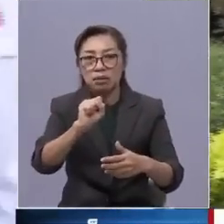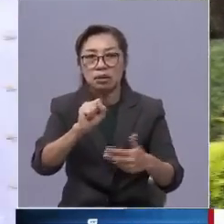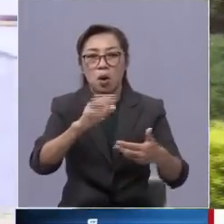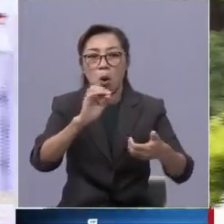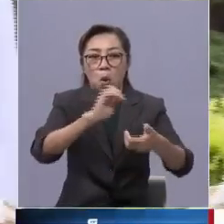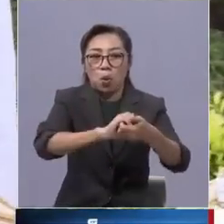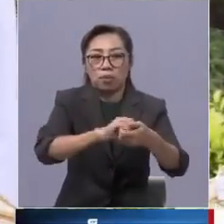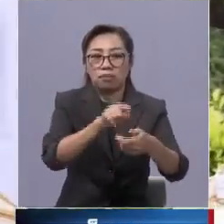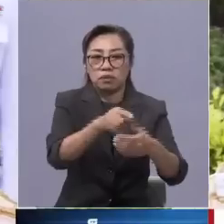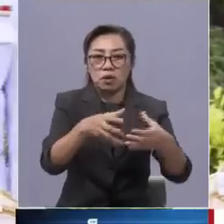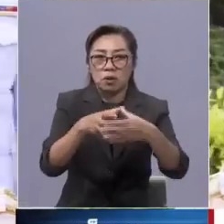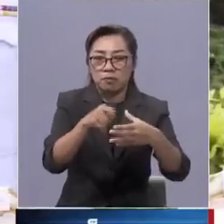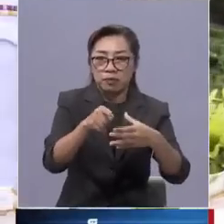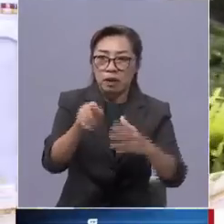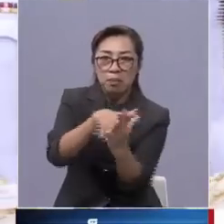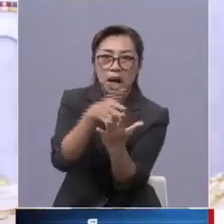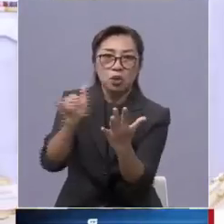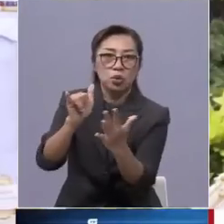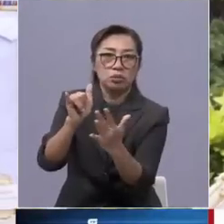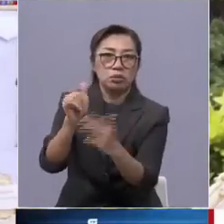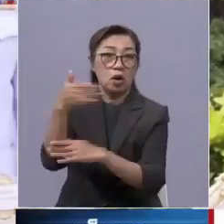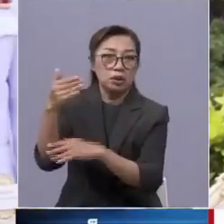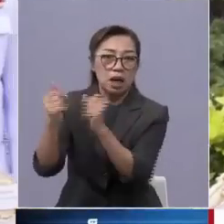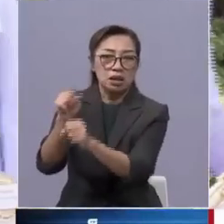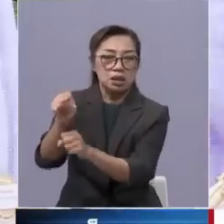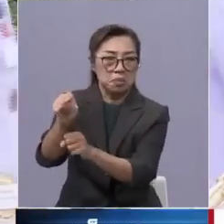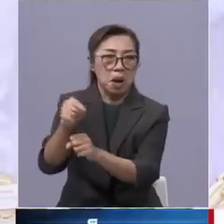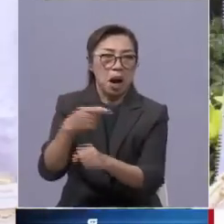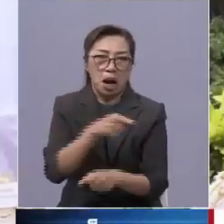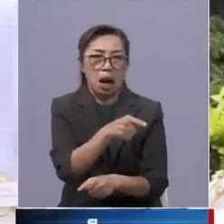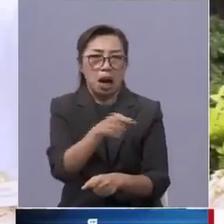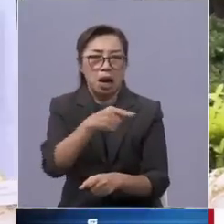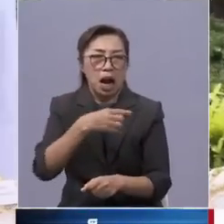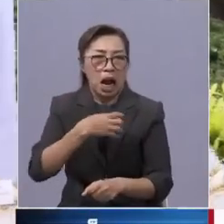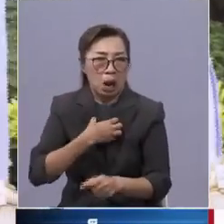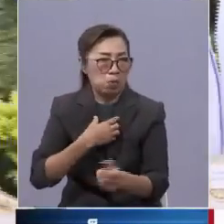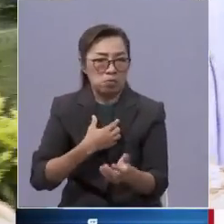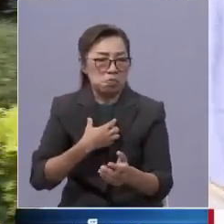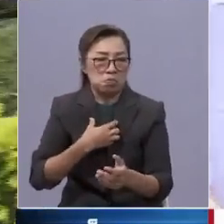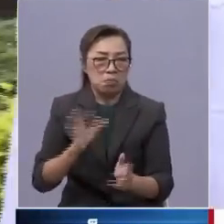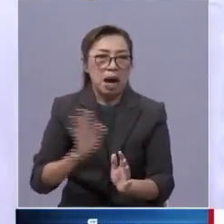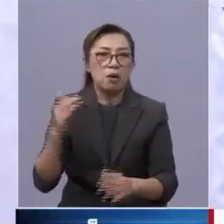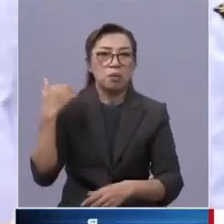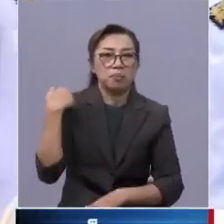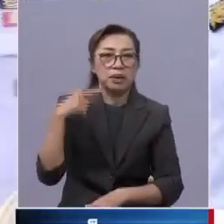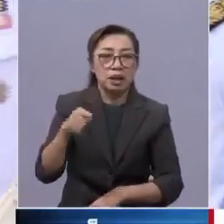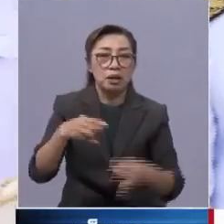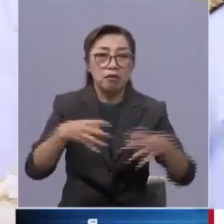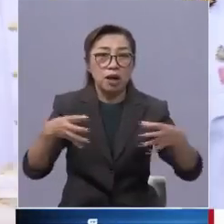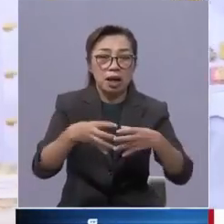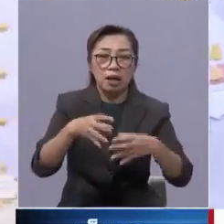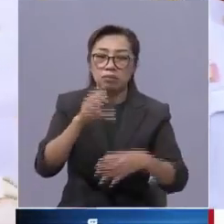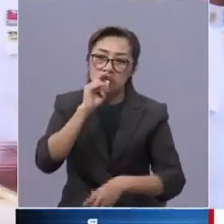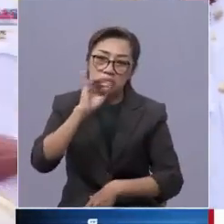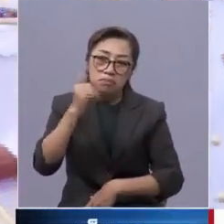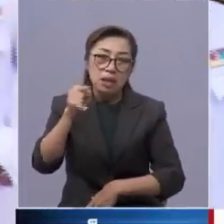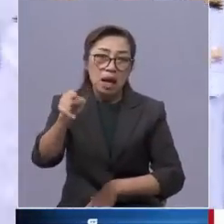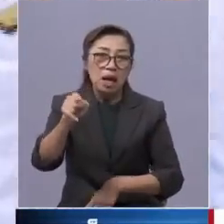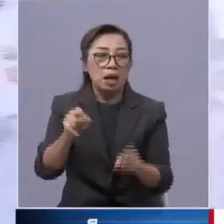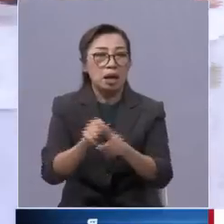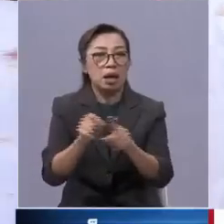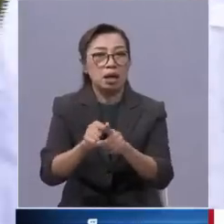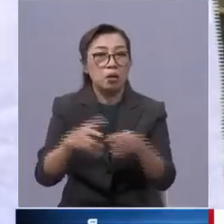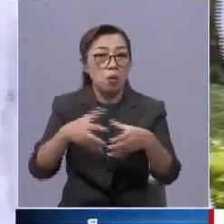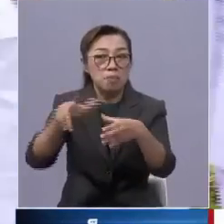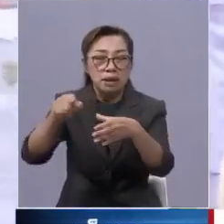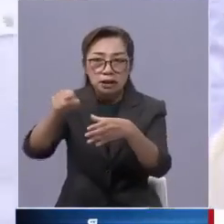องพรรคเนี่ยเขาตั้งป้อมรื้อยุทธศาสตร์ชาติ20ปีของคสช.โดยเฉพาะอย่างยิ่งฝ่ายค้านยังบลัดอาจจะถอดคำอภิปรายของเ